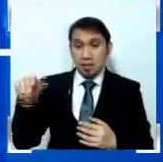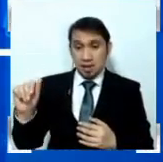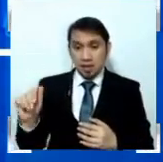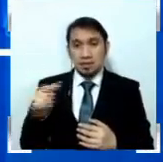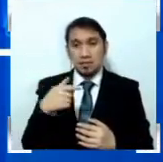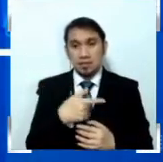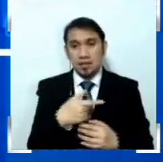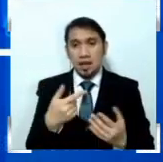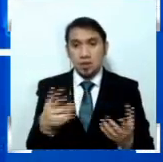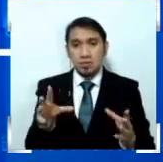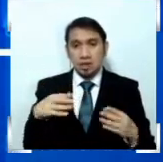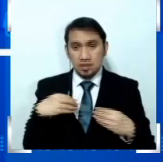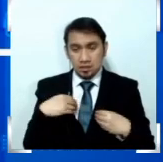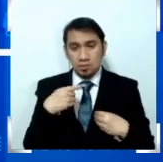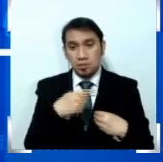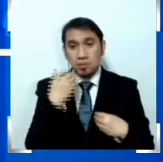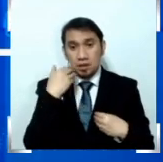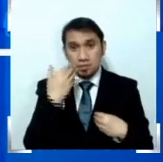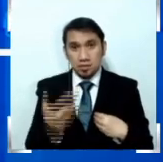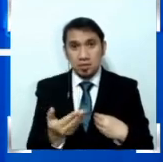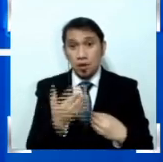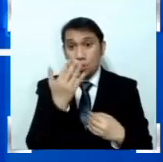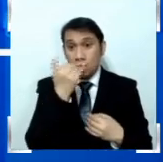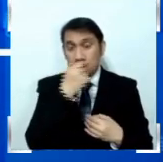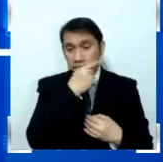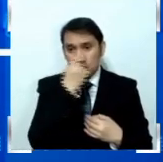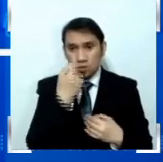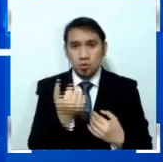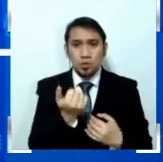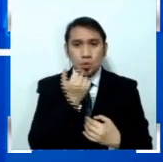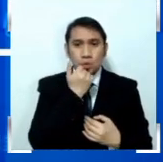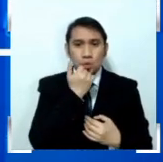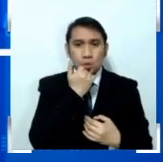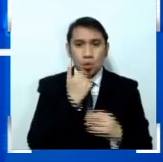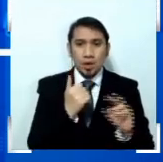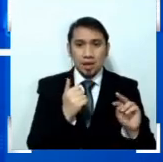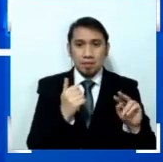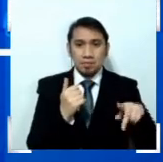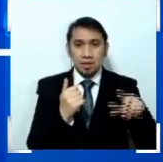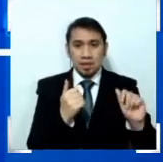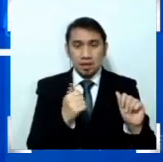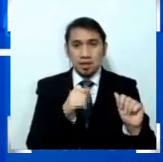magpinsang Absalon. Tulad daw ito ng pagkakamali ng isang NPA unit sa Masbate.